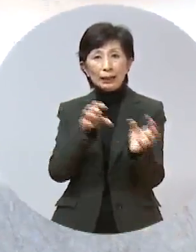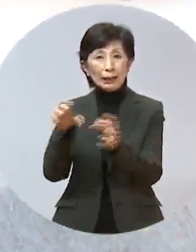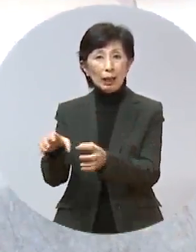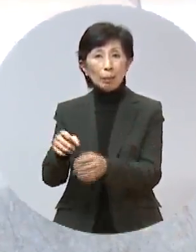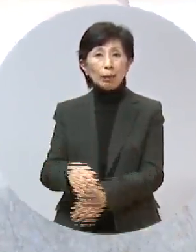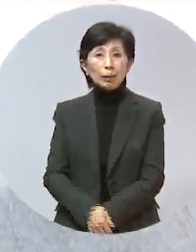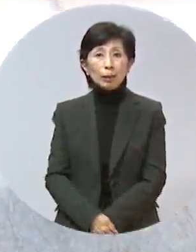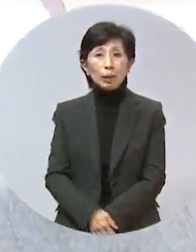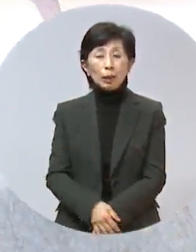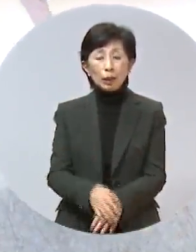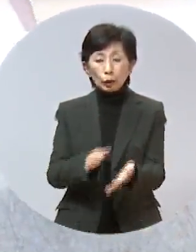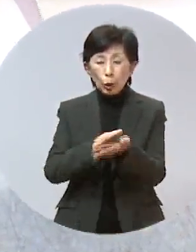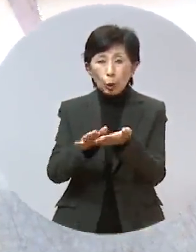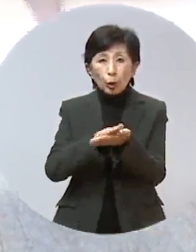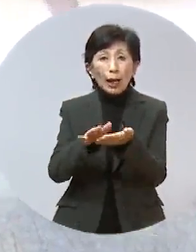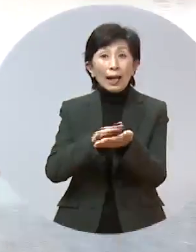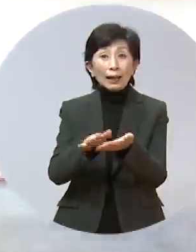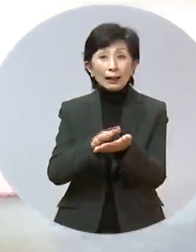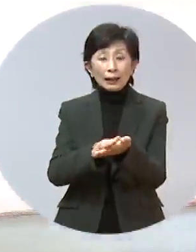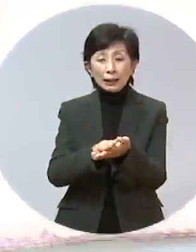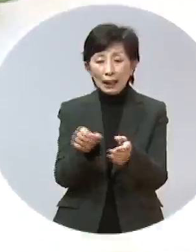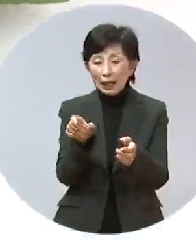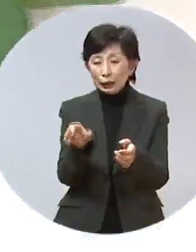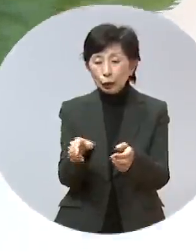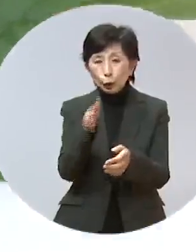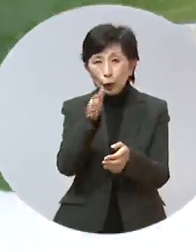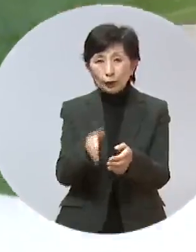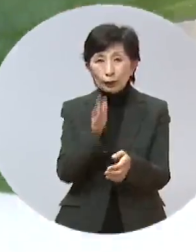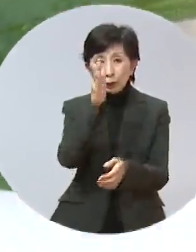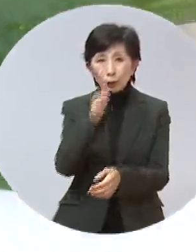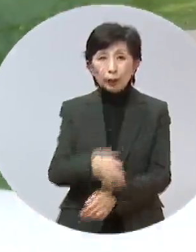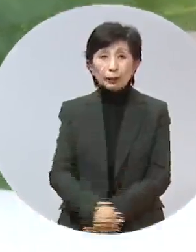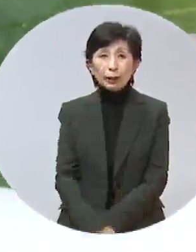ほうれん草をよく洗って軸は切り落としてください。